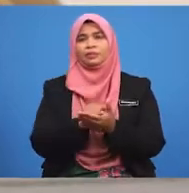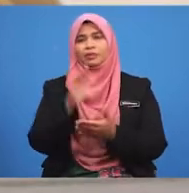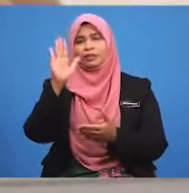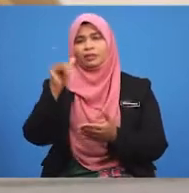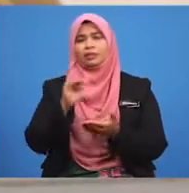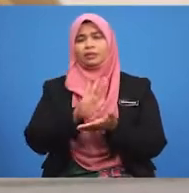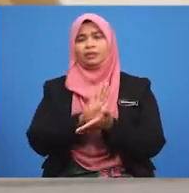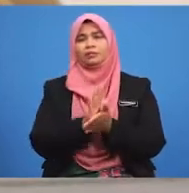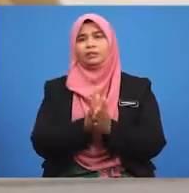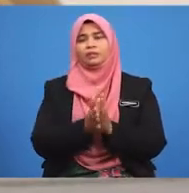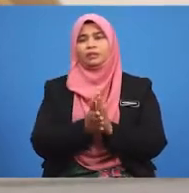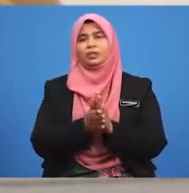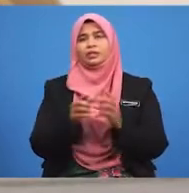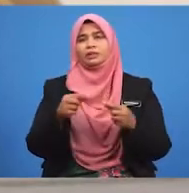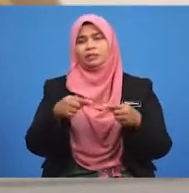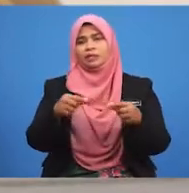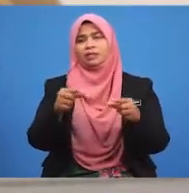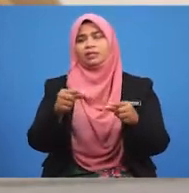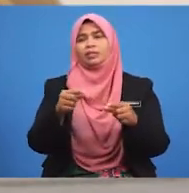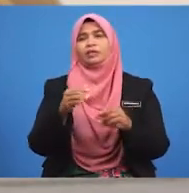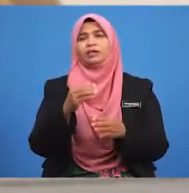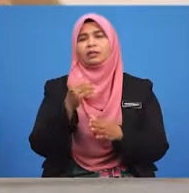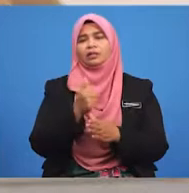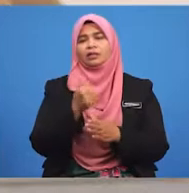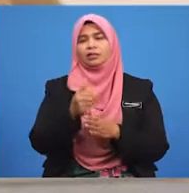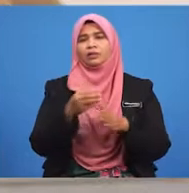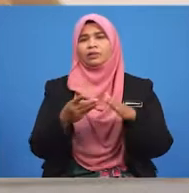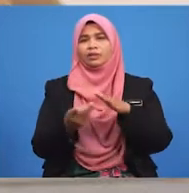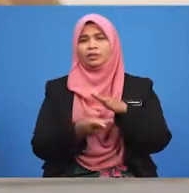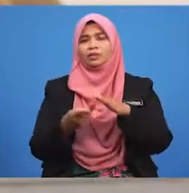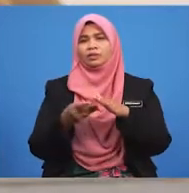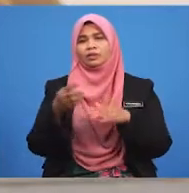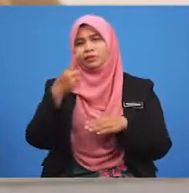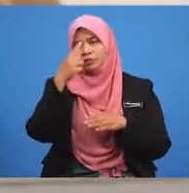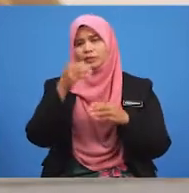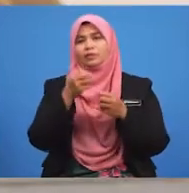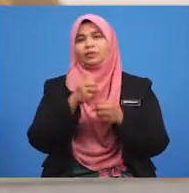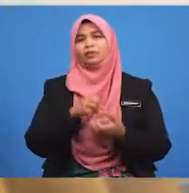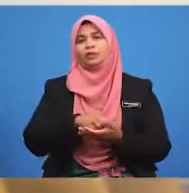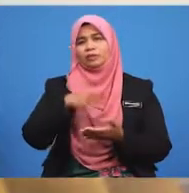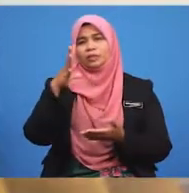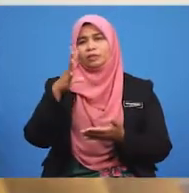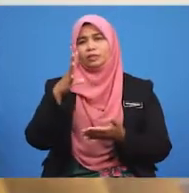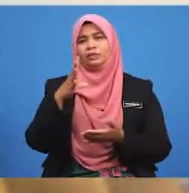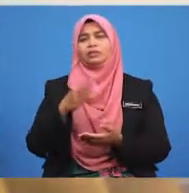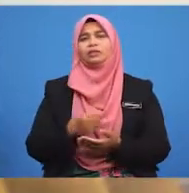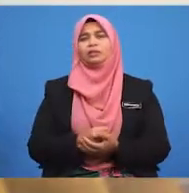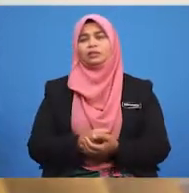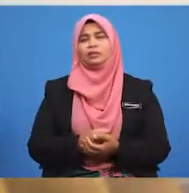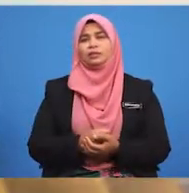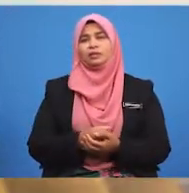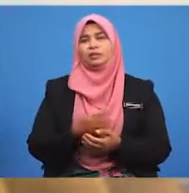menjadi penggerak atau dasar bagi segala kemakmuran dan kebajikan untuk memikul